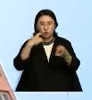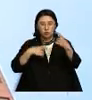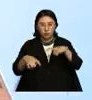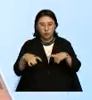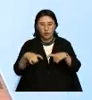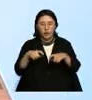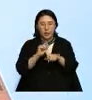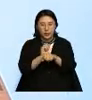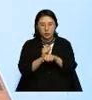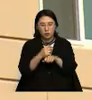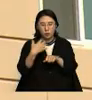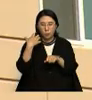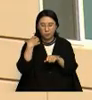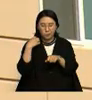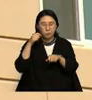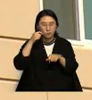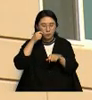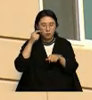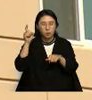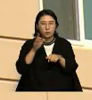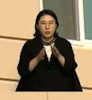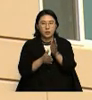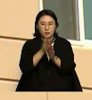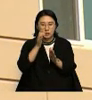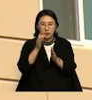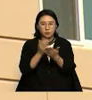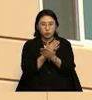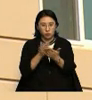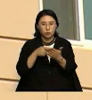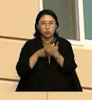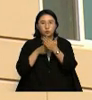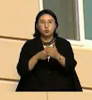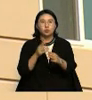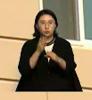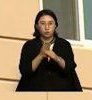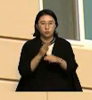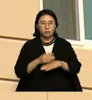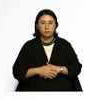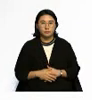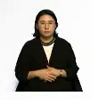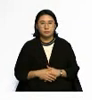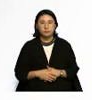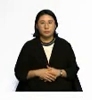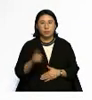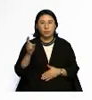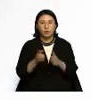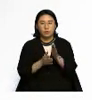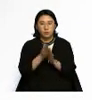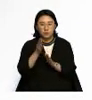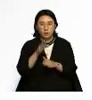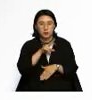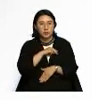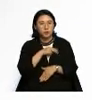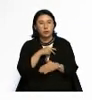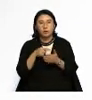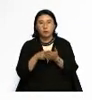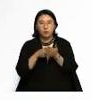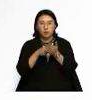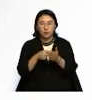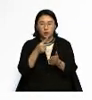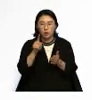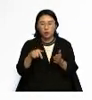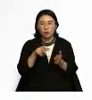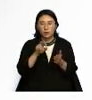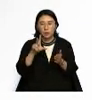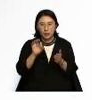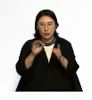수요를 감당할 수 없게 되자 고양시가 덕양구 분구를 추진하고 있습니다. 고양시가 고양시 의회에 제출한